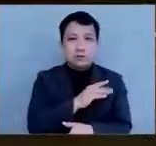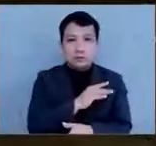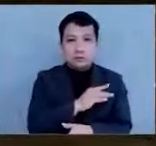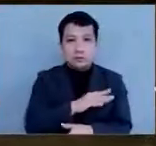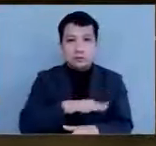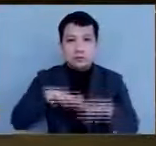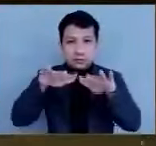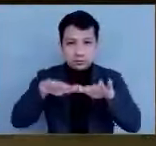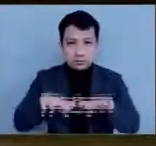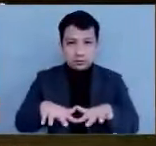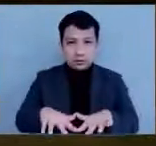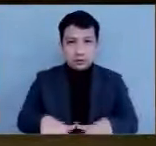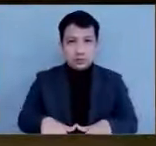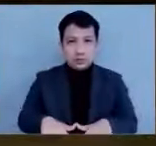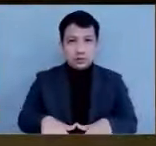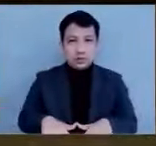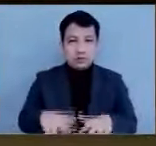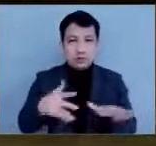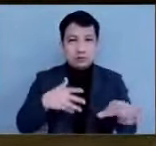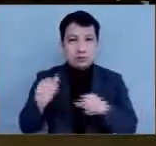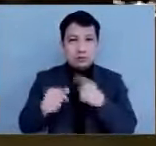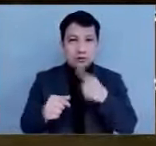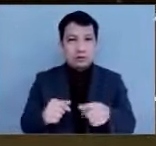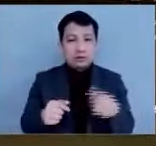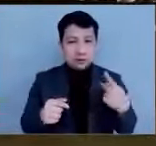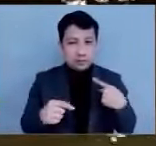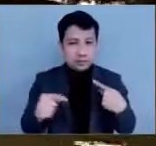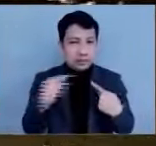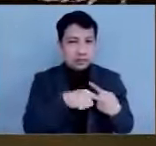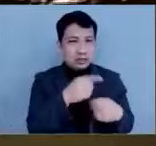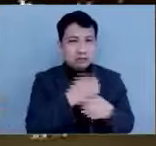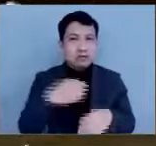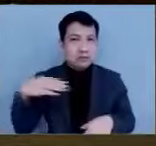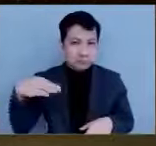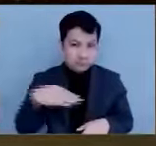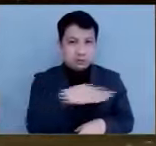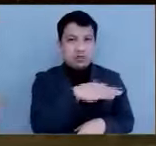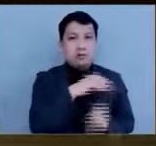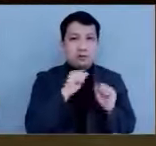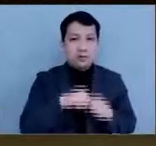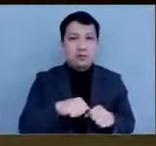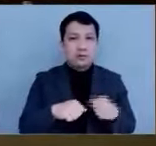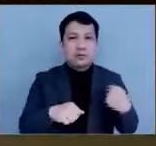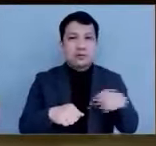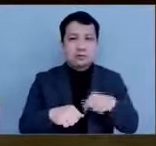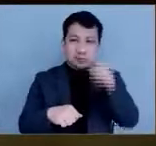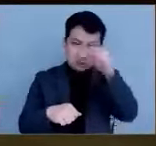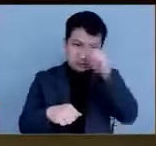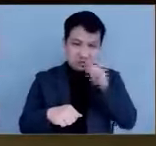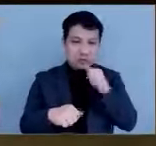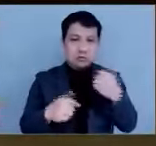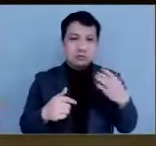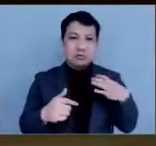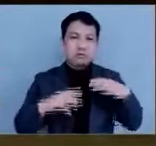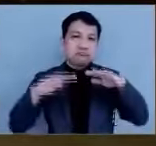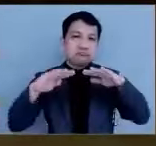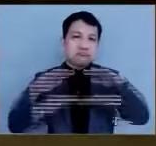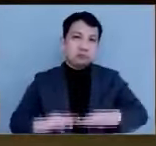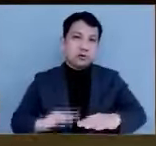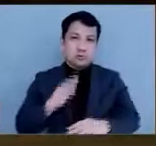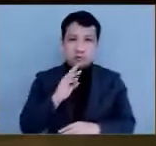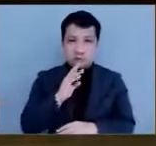yung baha para sila ay makatawid. Pero may mga sasakyan ding nakakadaan habang ang iba naman ay matyagang maghihintay kung kailan ito bababa.